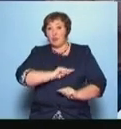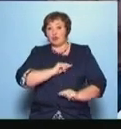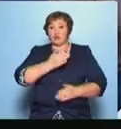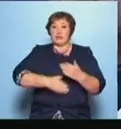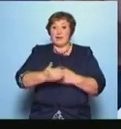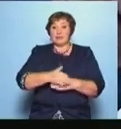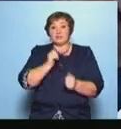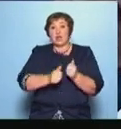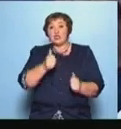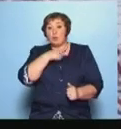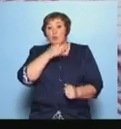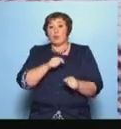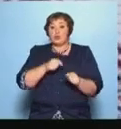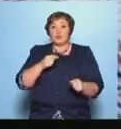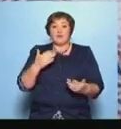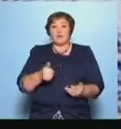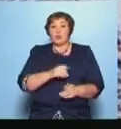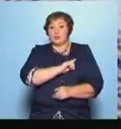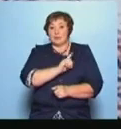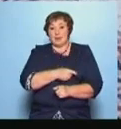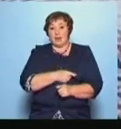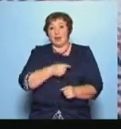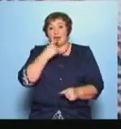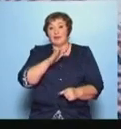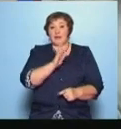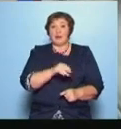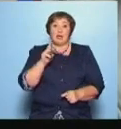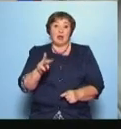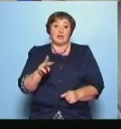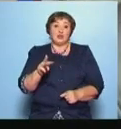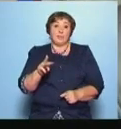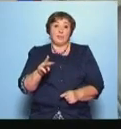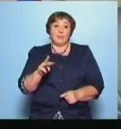годом ощущаем это все острее, говорит Валерий Михайлович. По